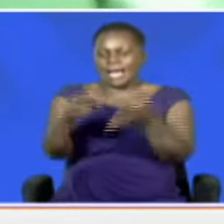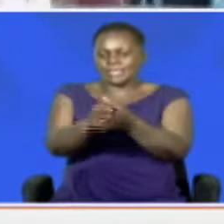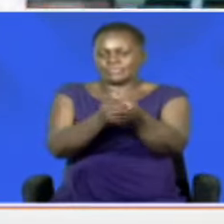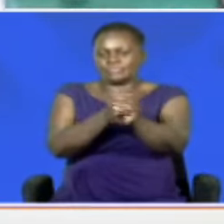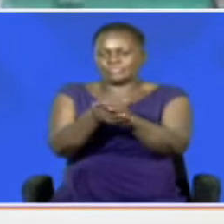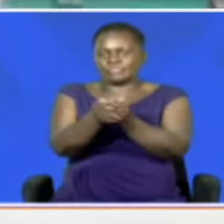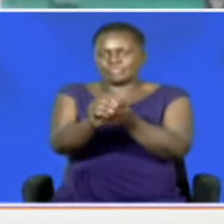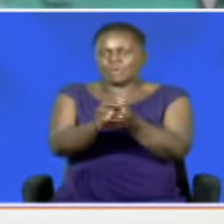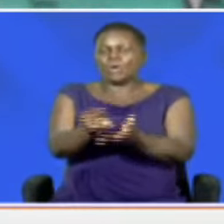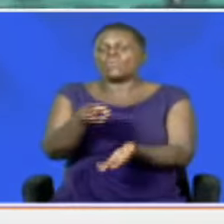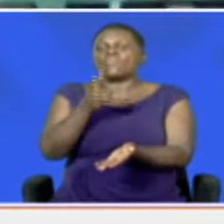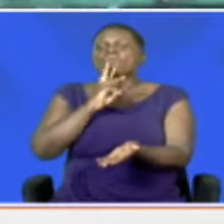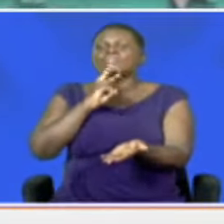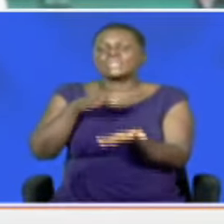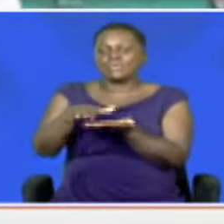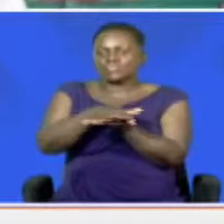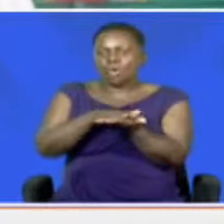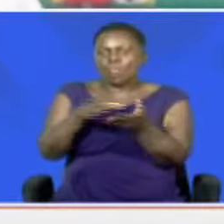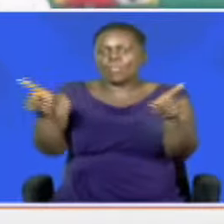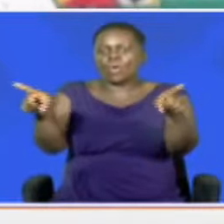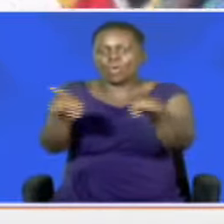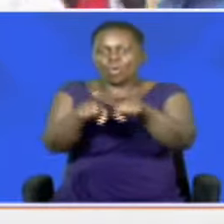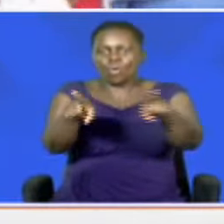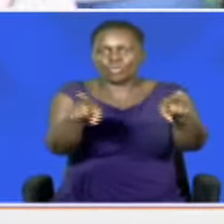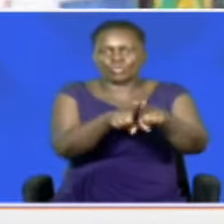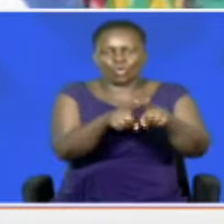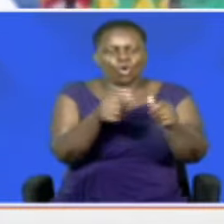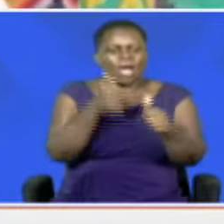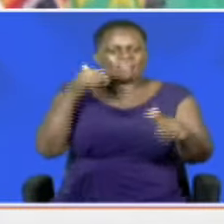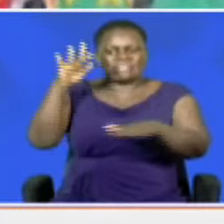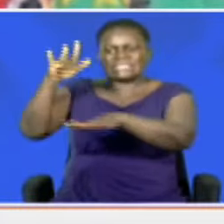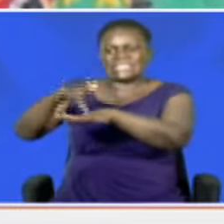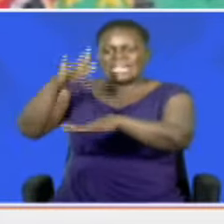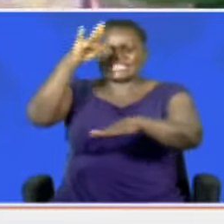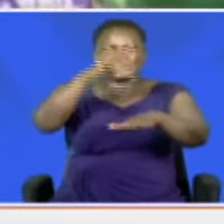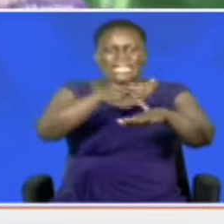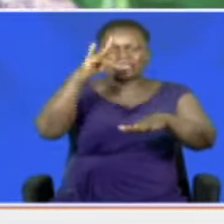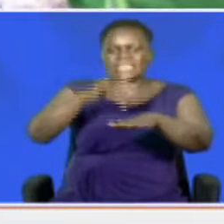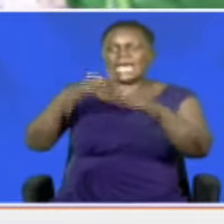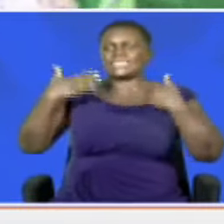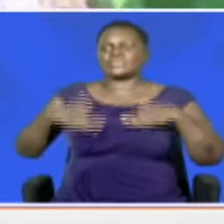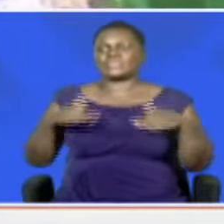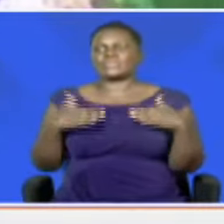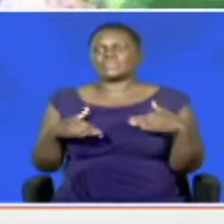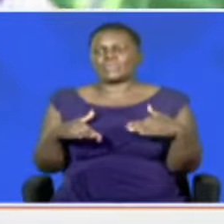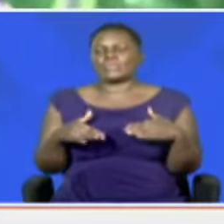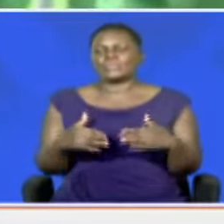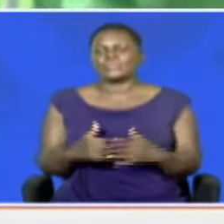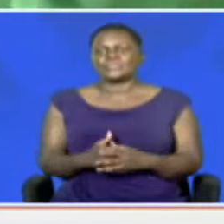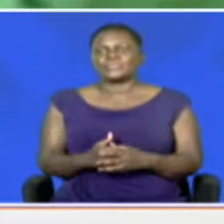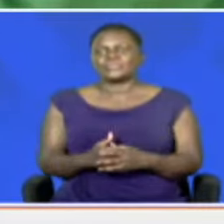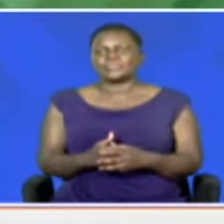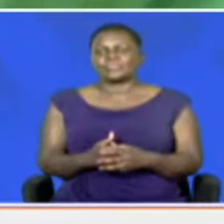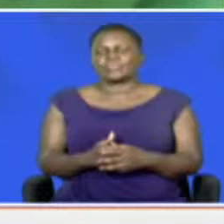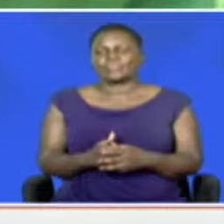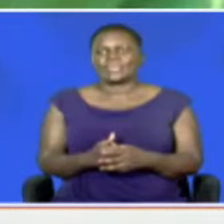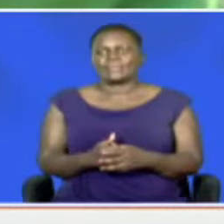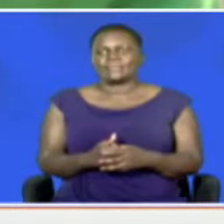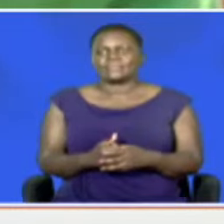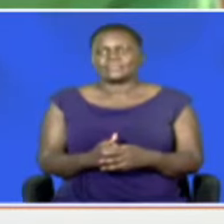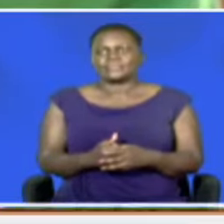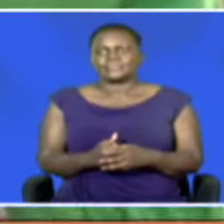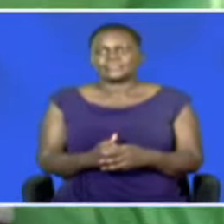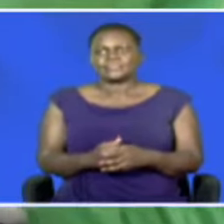mikono kwa kutumia maji na sabuni na vile vile kuepuka kugusana na watu miongoni mwa tahadhari zingine. Gloria